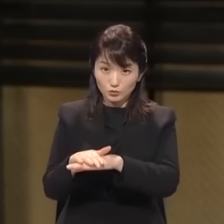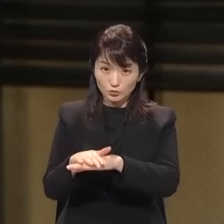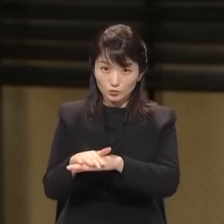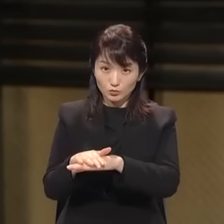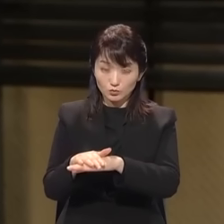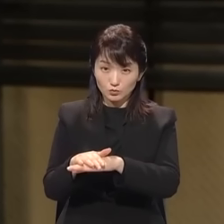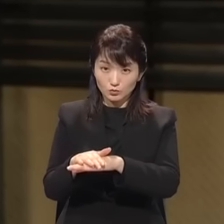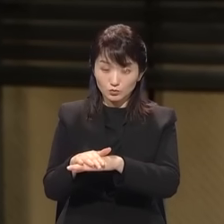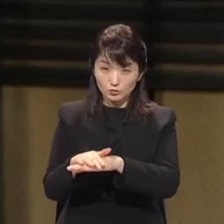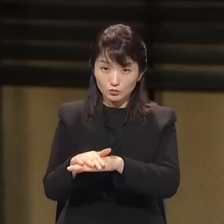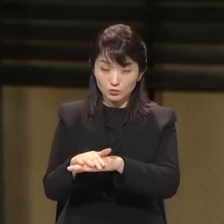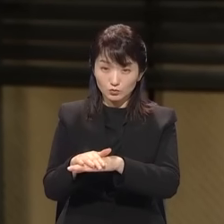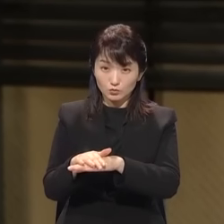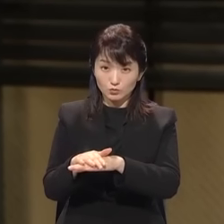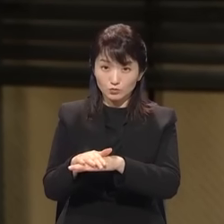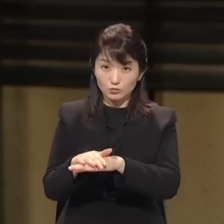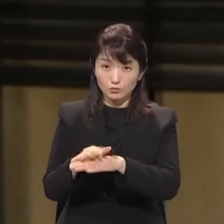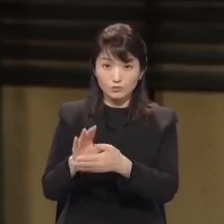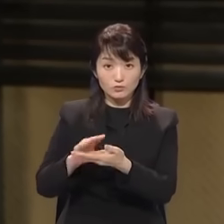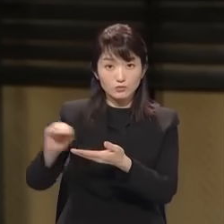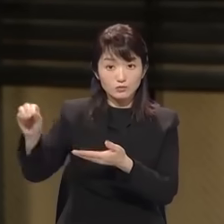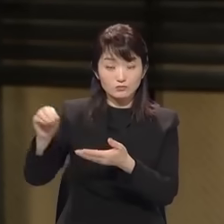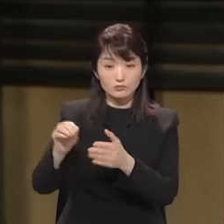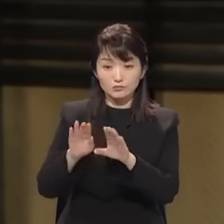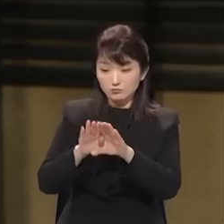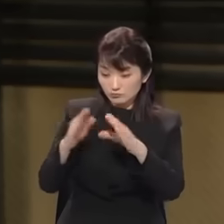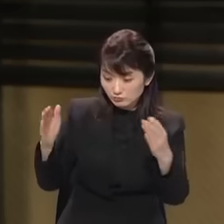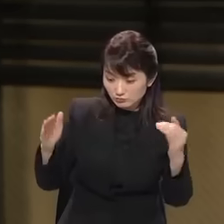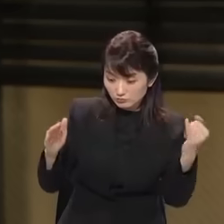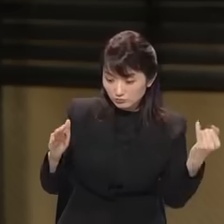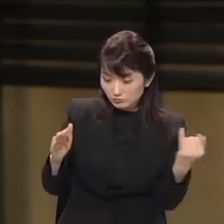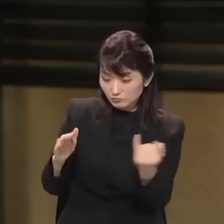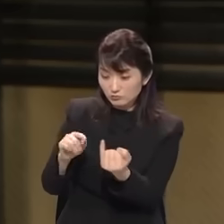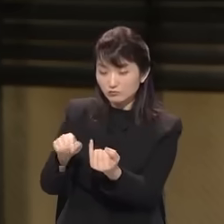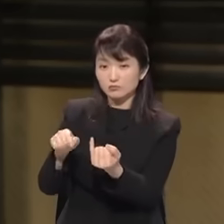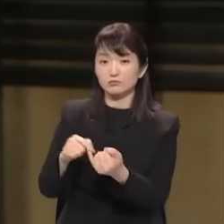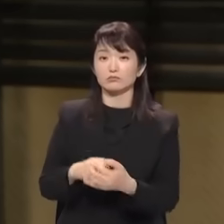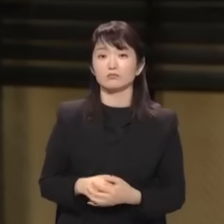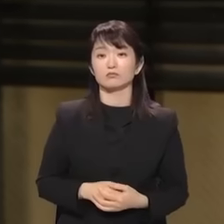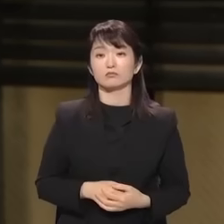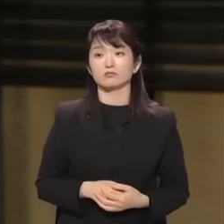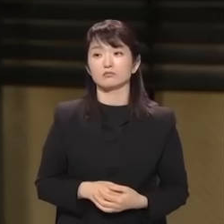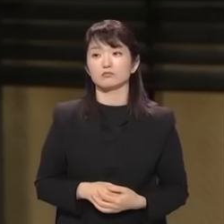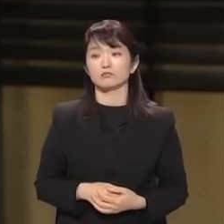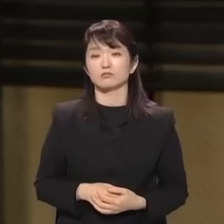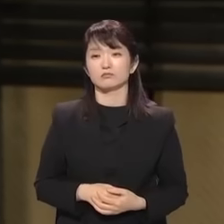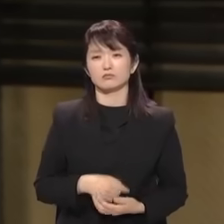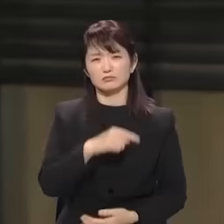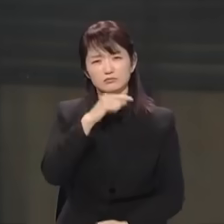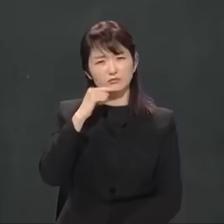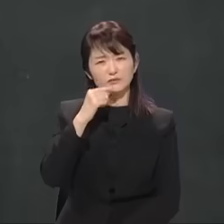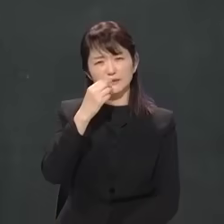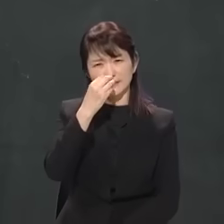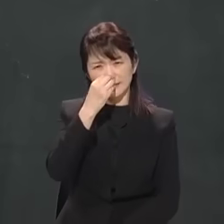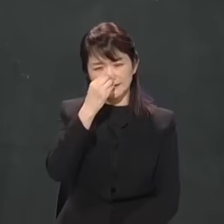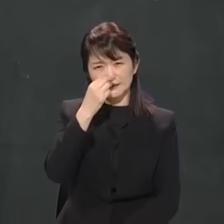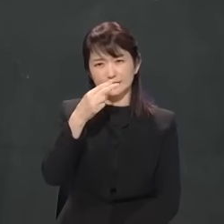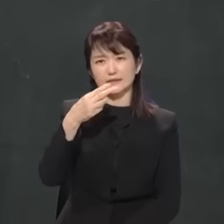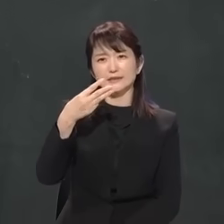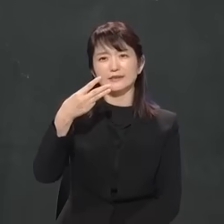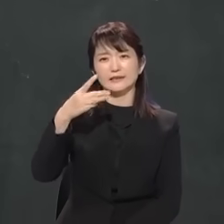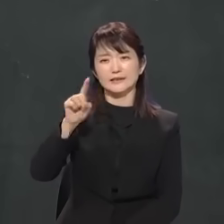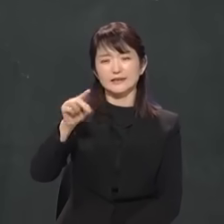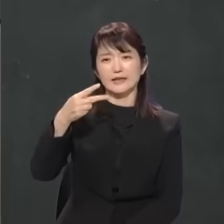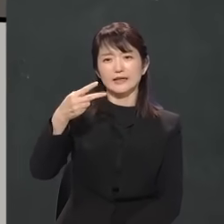보니까 뭐가 하나 더 있었어요이 유튜브 방송하면서 항상 얘기했던 딸기 뭐 라떼가 이제 먹고 싶다 얘기를 많이 했던 거